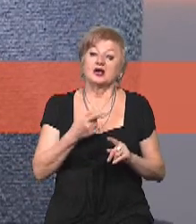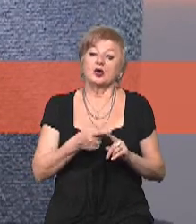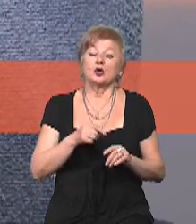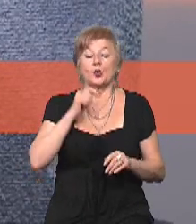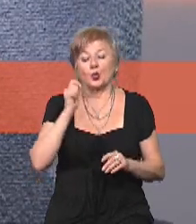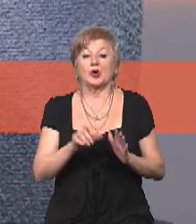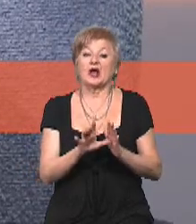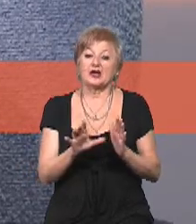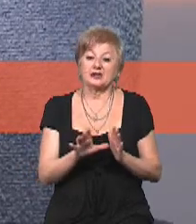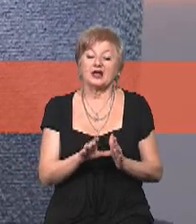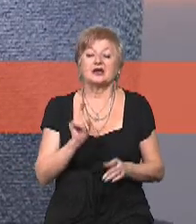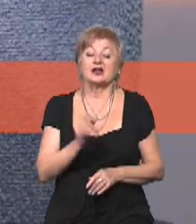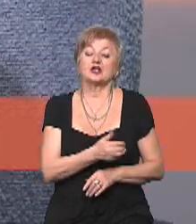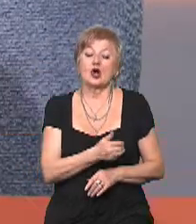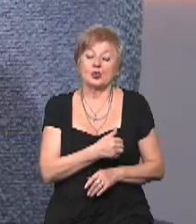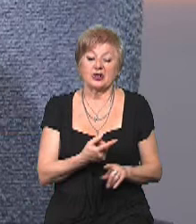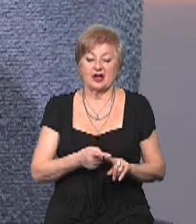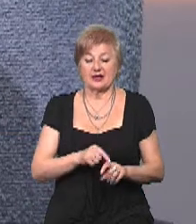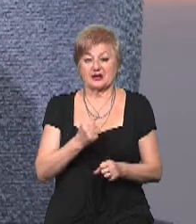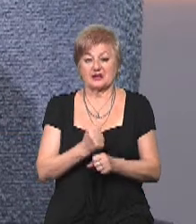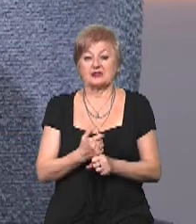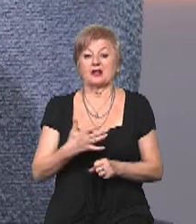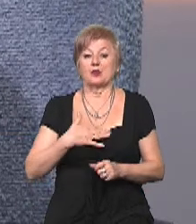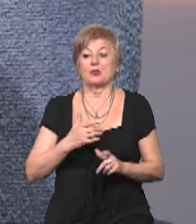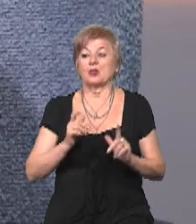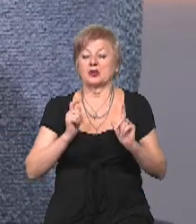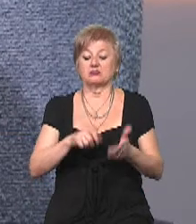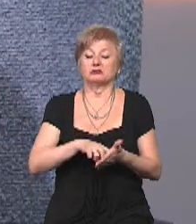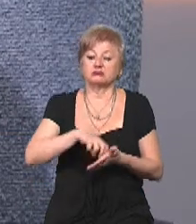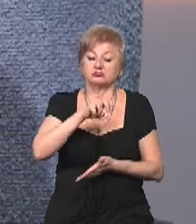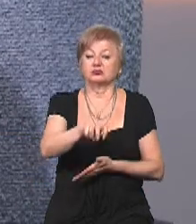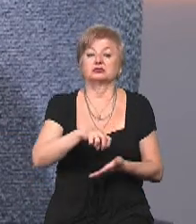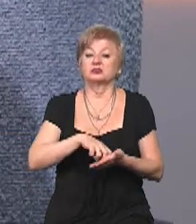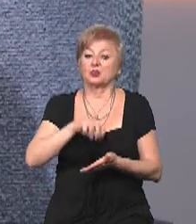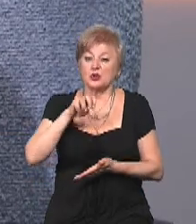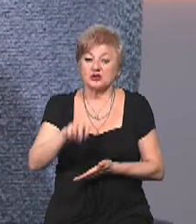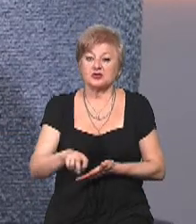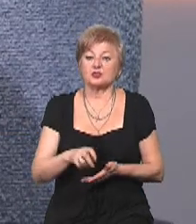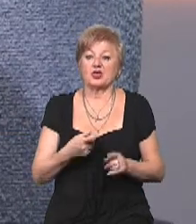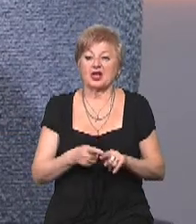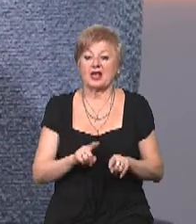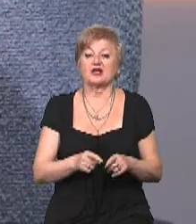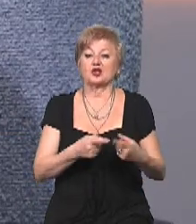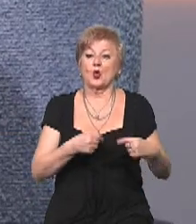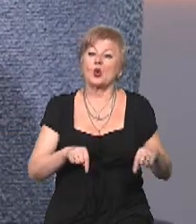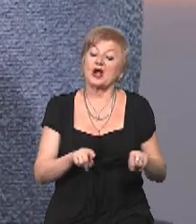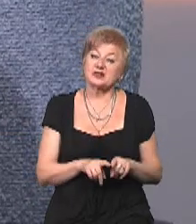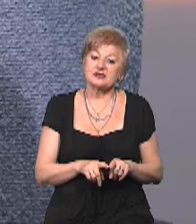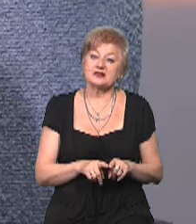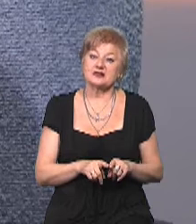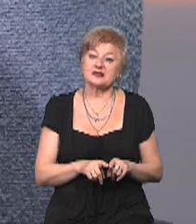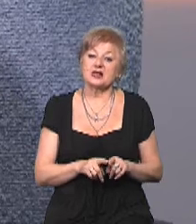від Укренерго, і навіть намагалися це зробити. Ми направляли листи в цій організації.